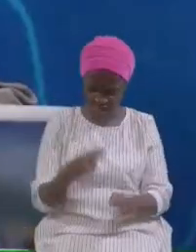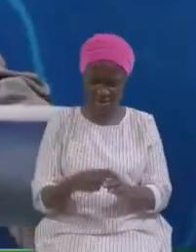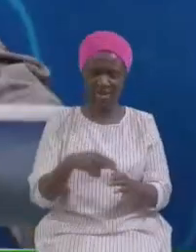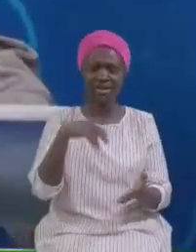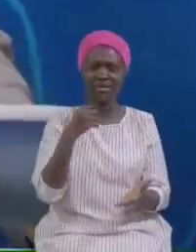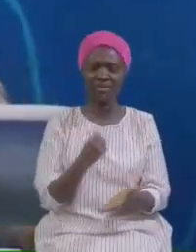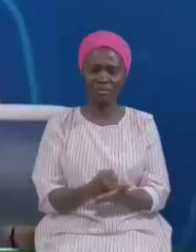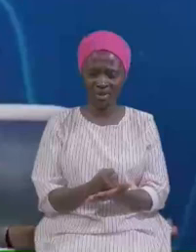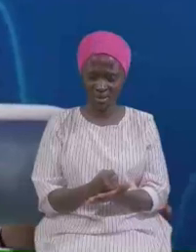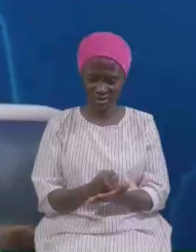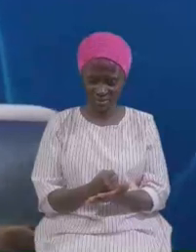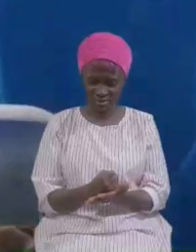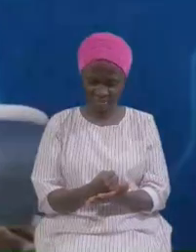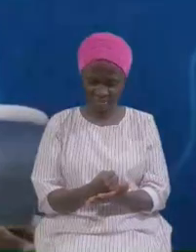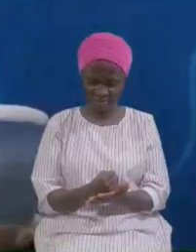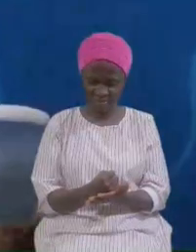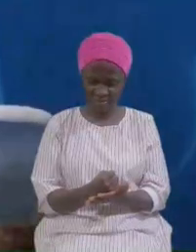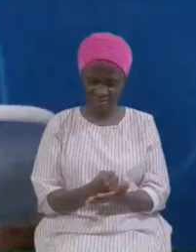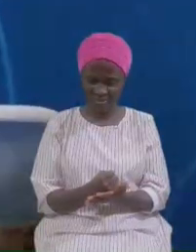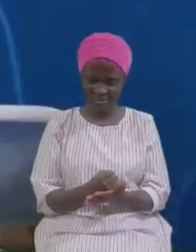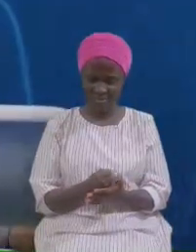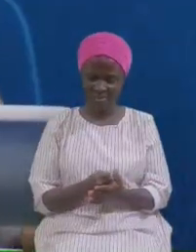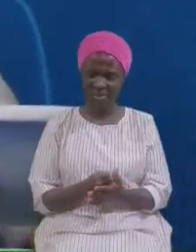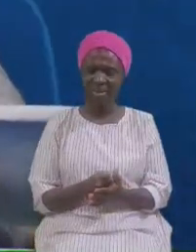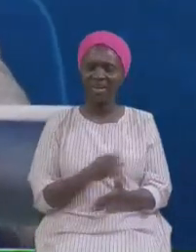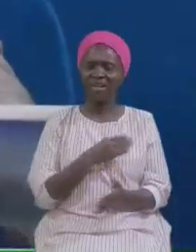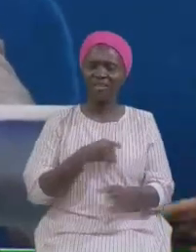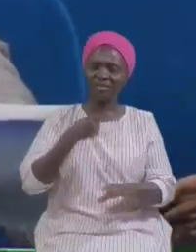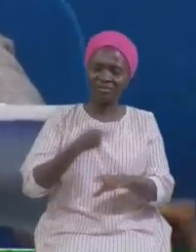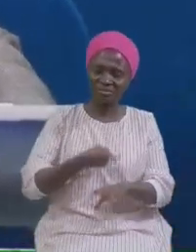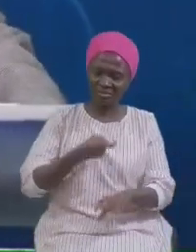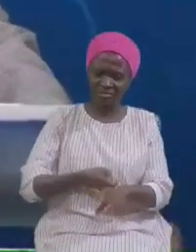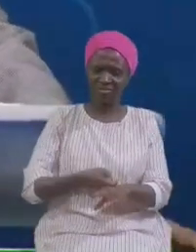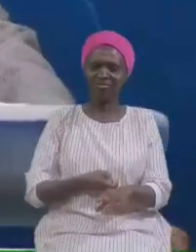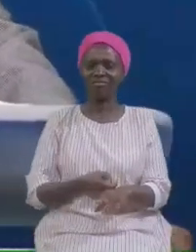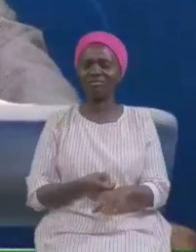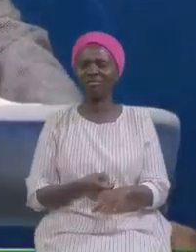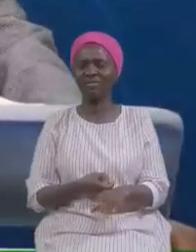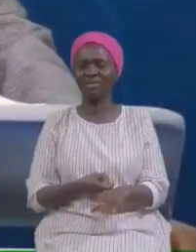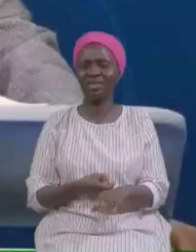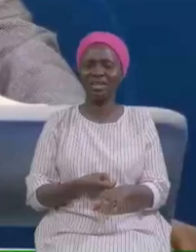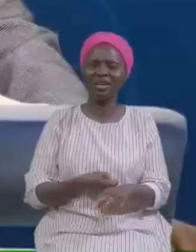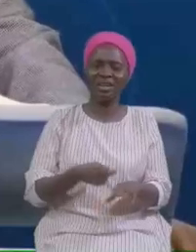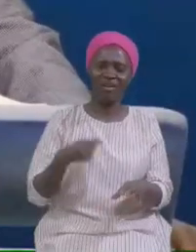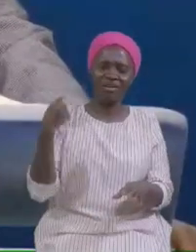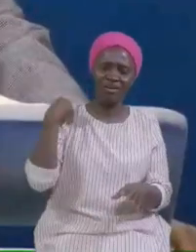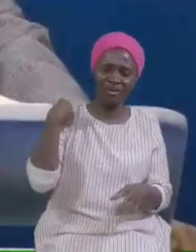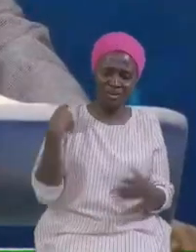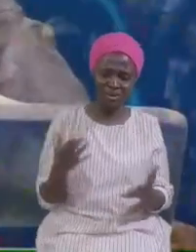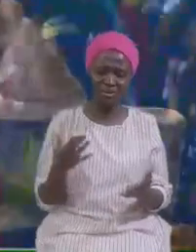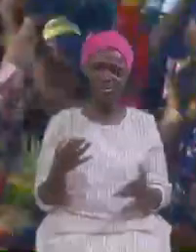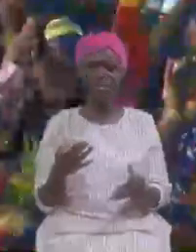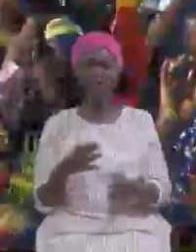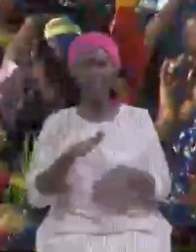de Jésus. Les jointures raides, épaules en